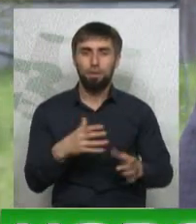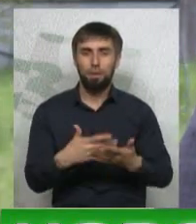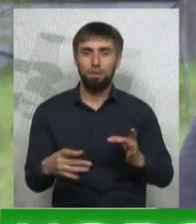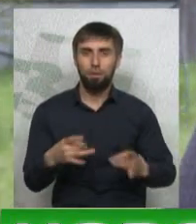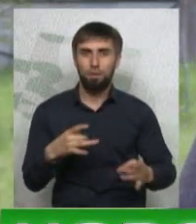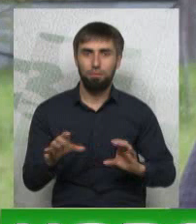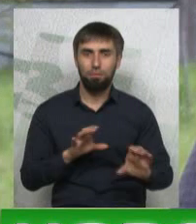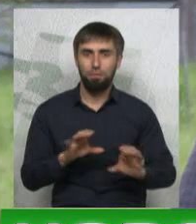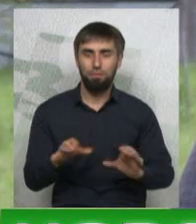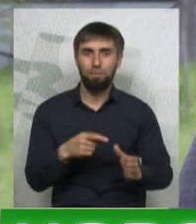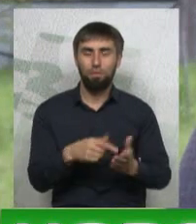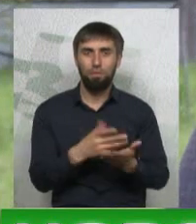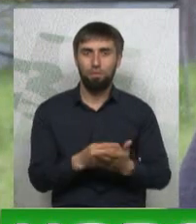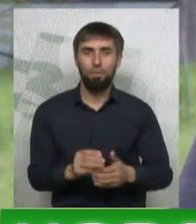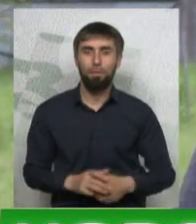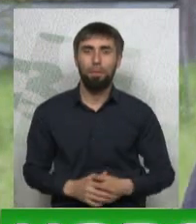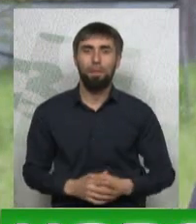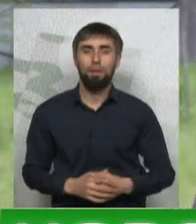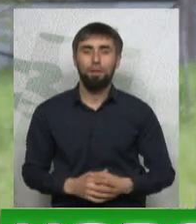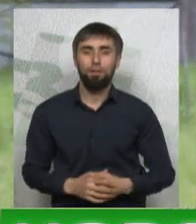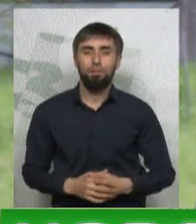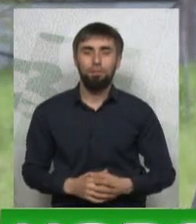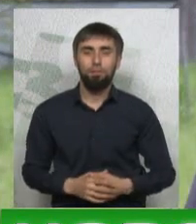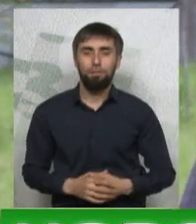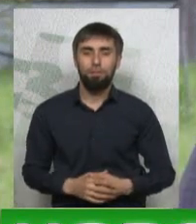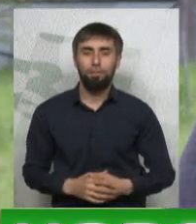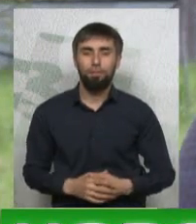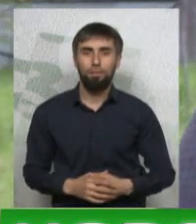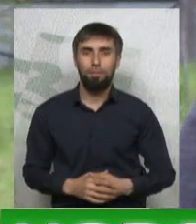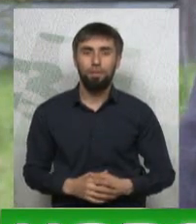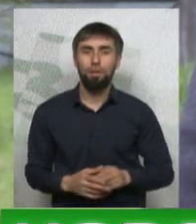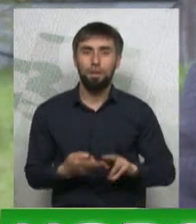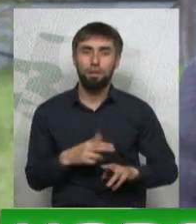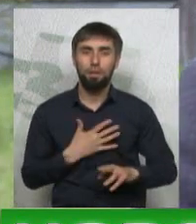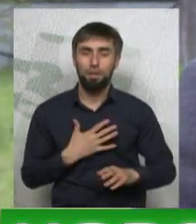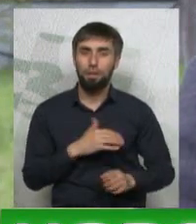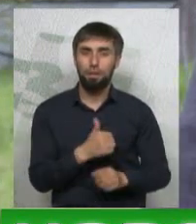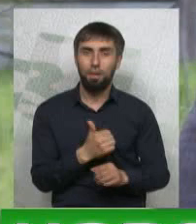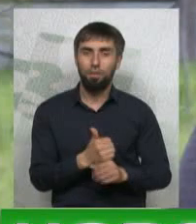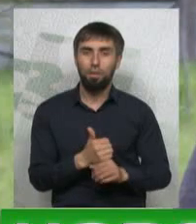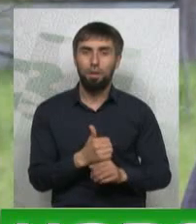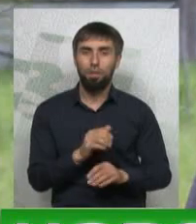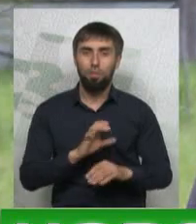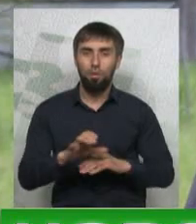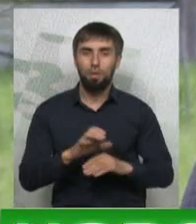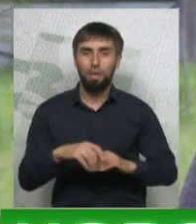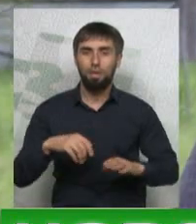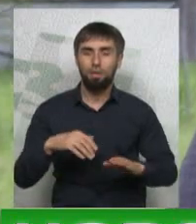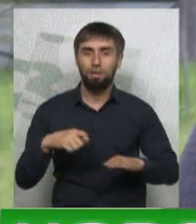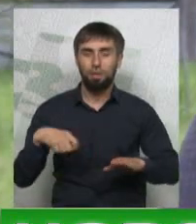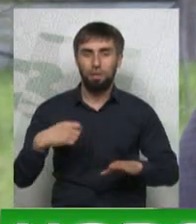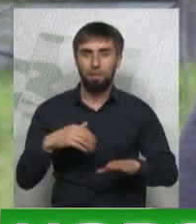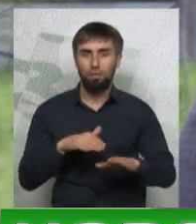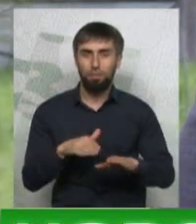по развитию межрегиональных и международных коопераций. Это наши основные производства: швейная фабрика,